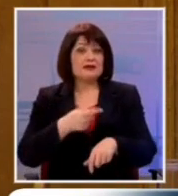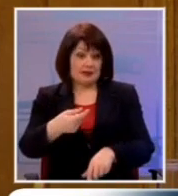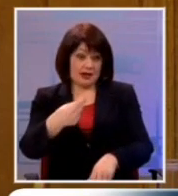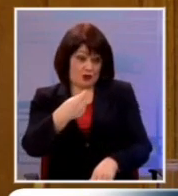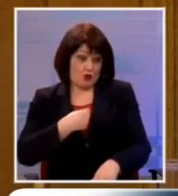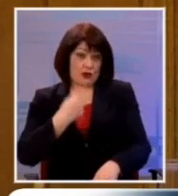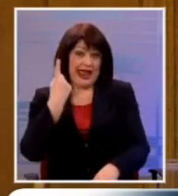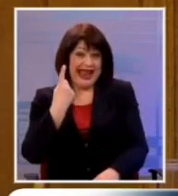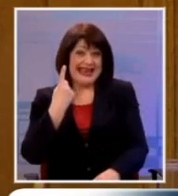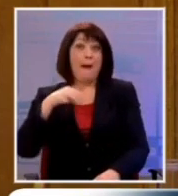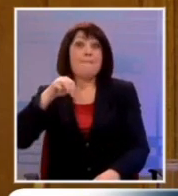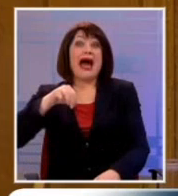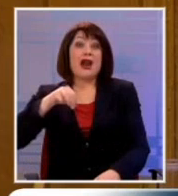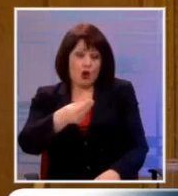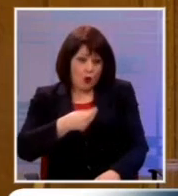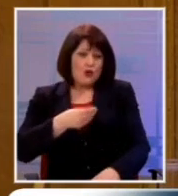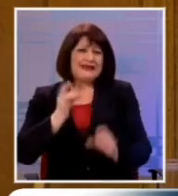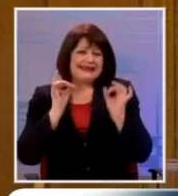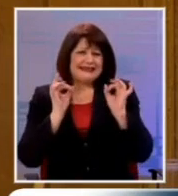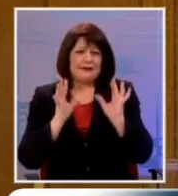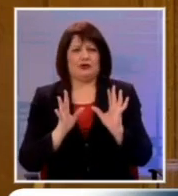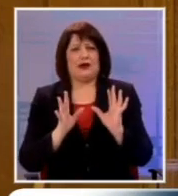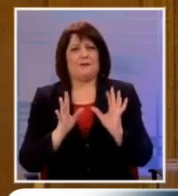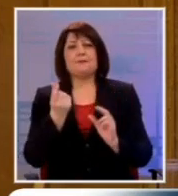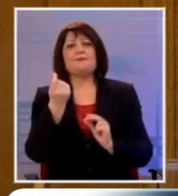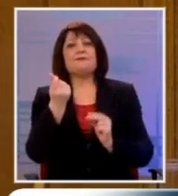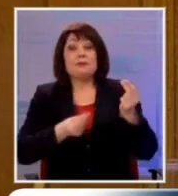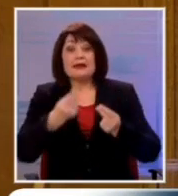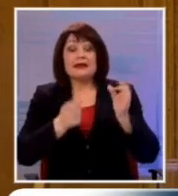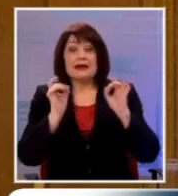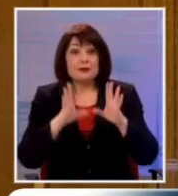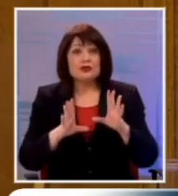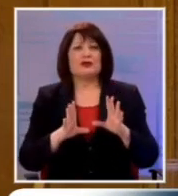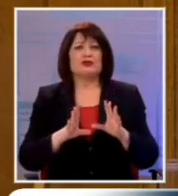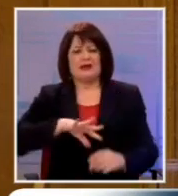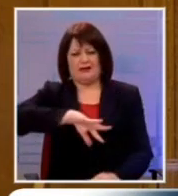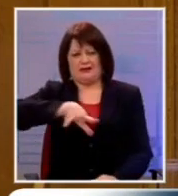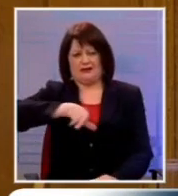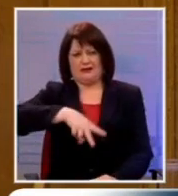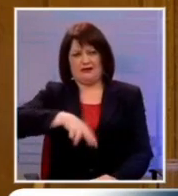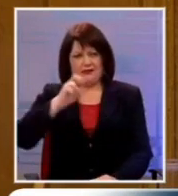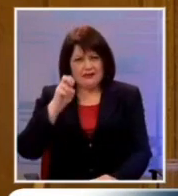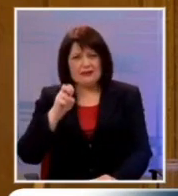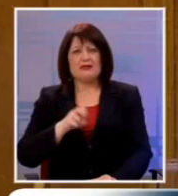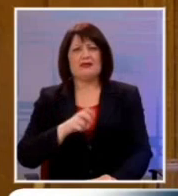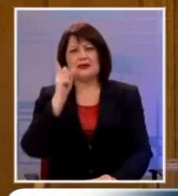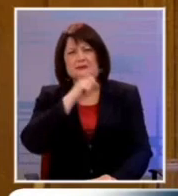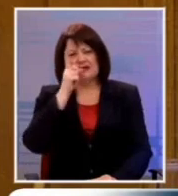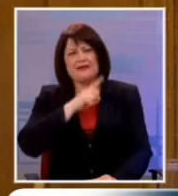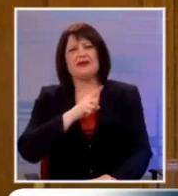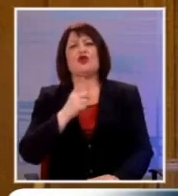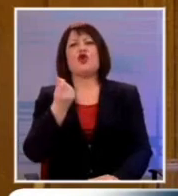ένα μάρκο. Σε αυτά τα ποσά δεν υπολογίστηκαν ούτε η ληστεία με το πλαστό γερμανικό